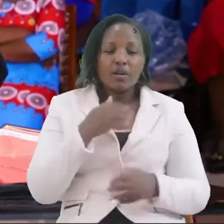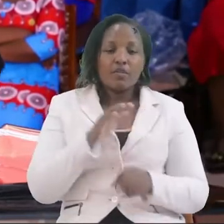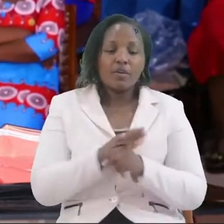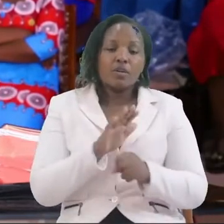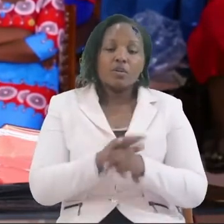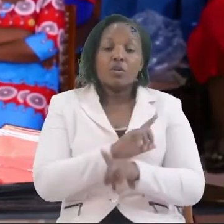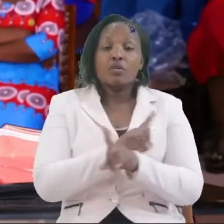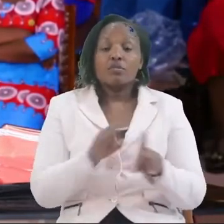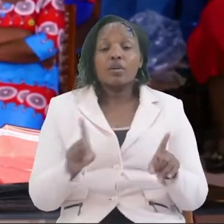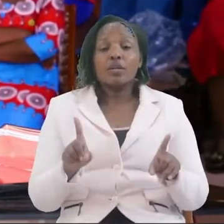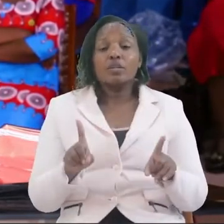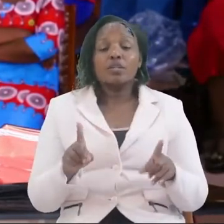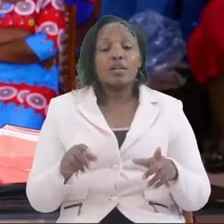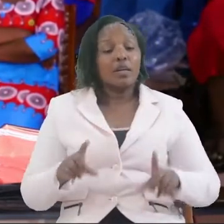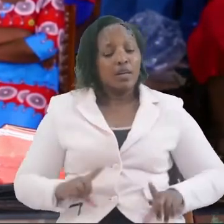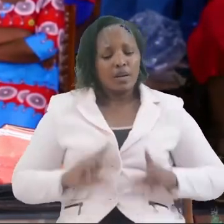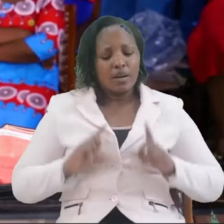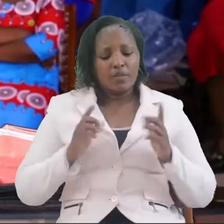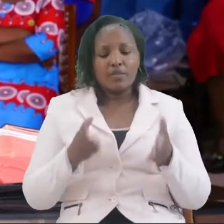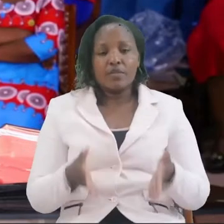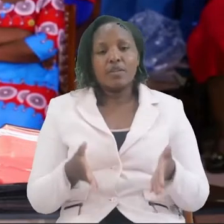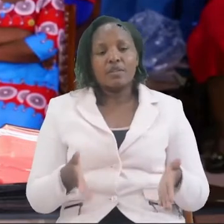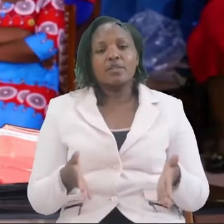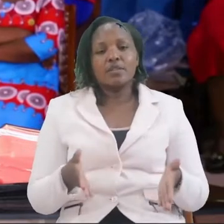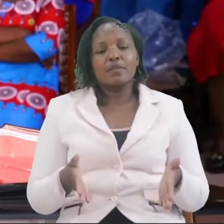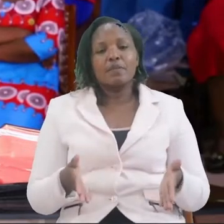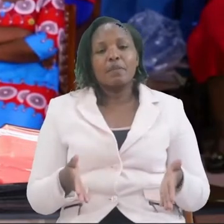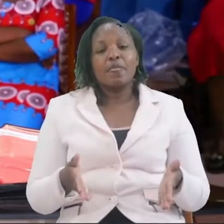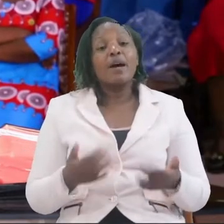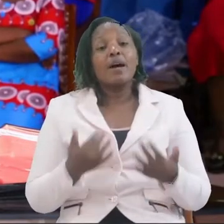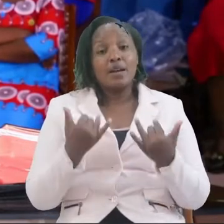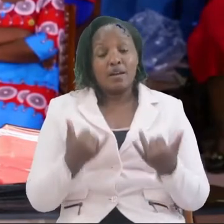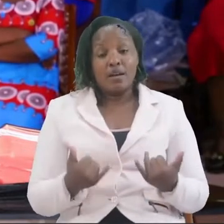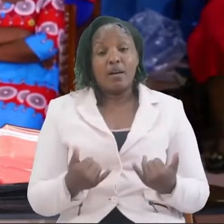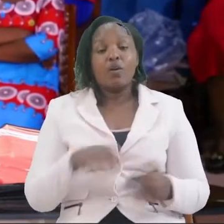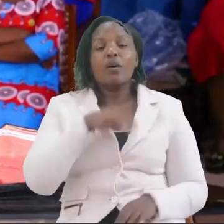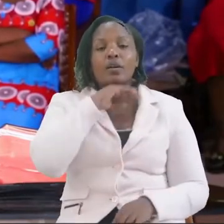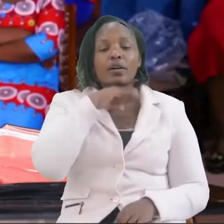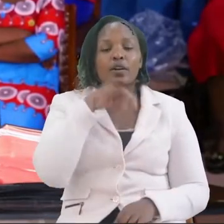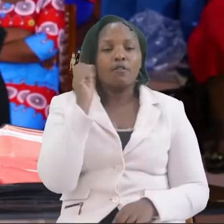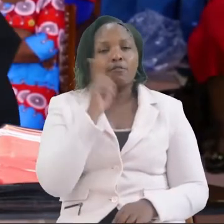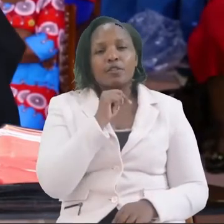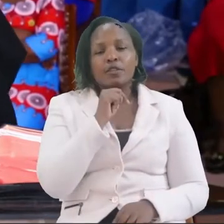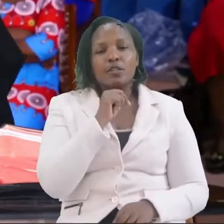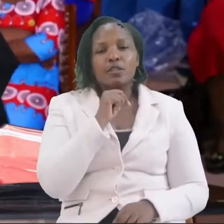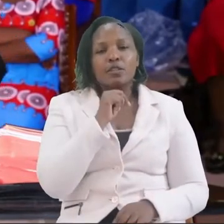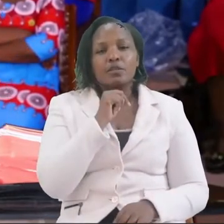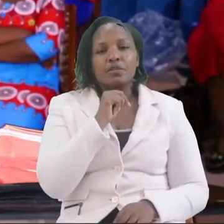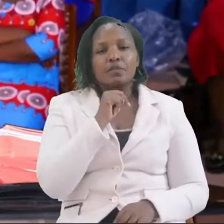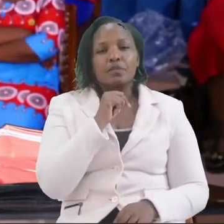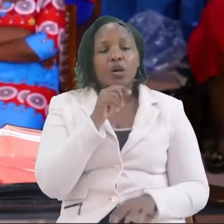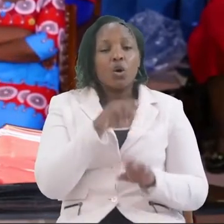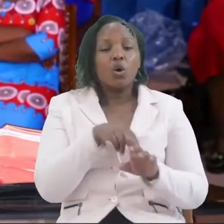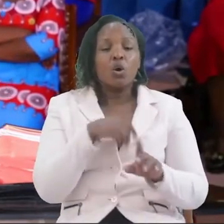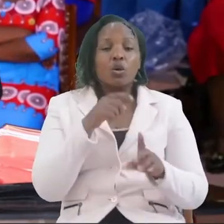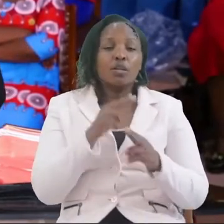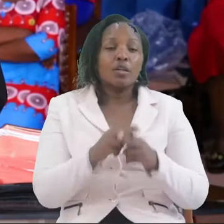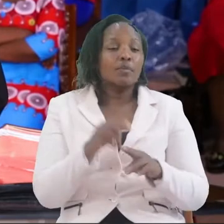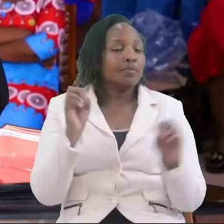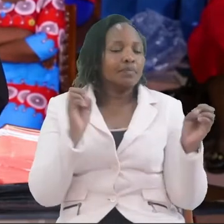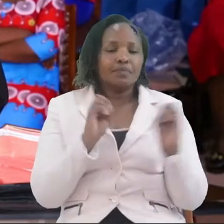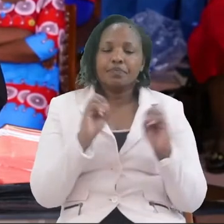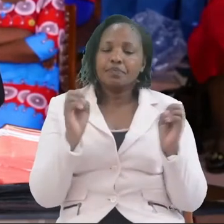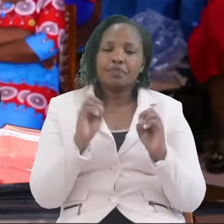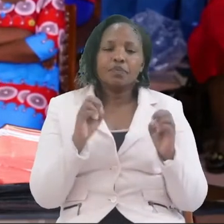kwa sababu hii ni maisha ya hapa, sasa tunamuita marehemu, hatumuiti hata jina lake tena, kwa